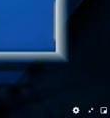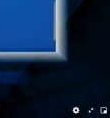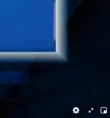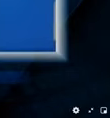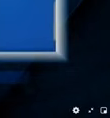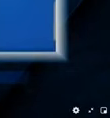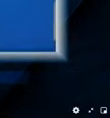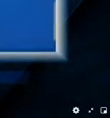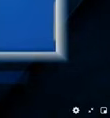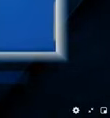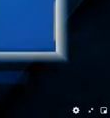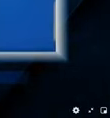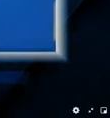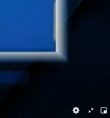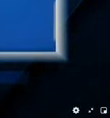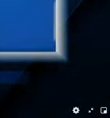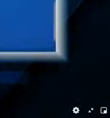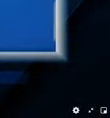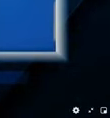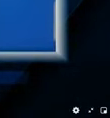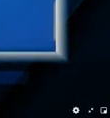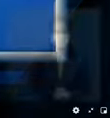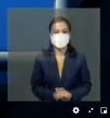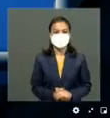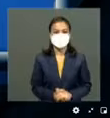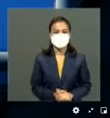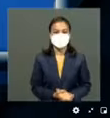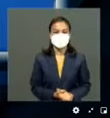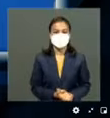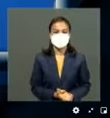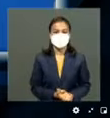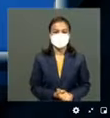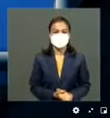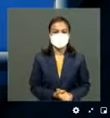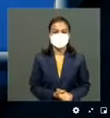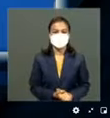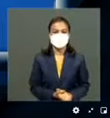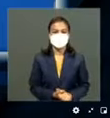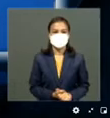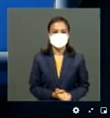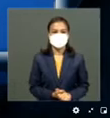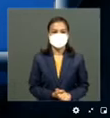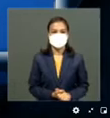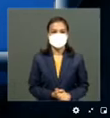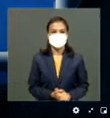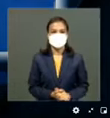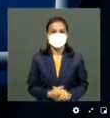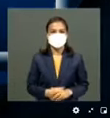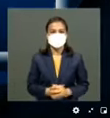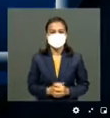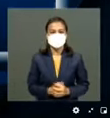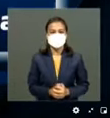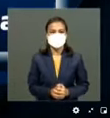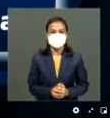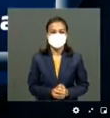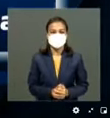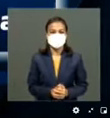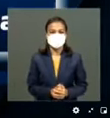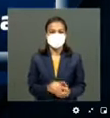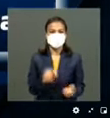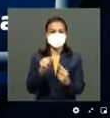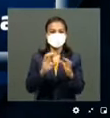ดิการรักษาพยาบาลข้าราชการประกันสังคมพนักงานรัฐวิสาหกิจหรือใดๆก็แล้วแต่ที่ท่านเป็นคนไทยรัฐบาลได้จัดสรรงบประมาณค่